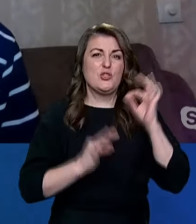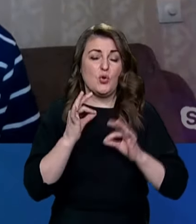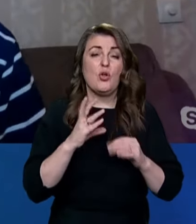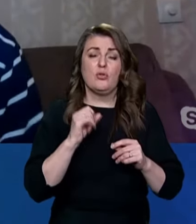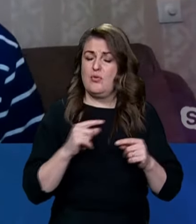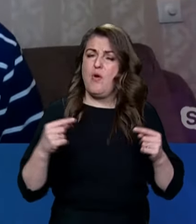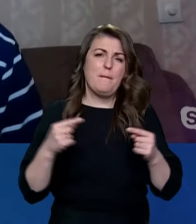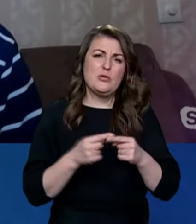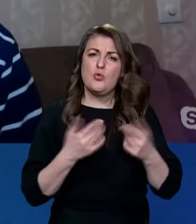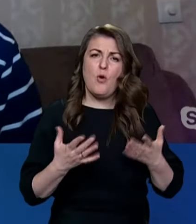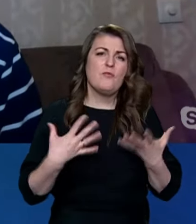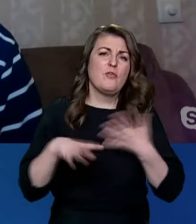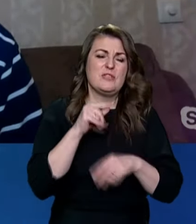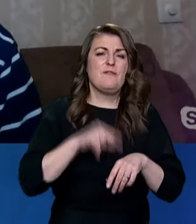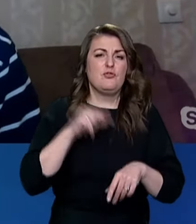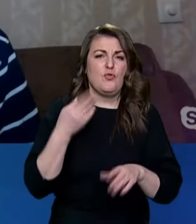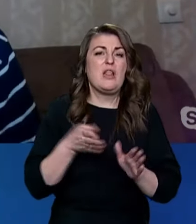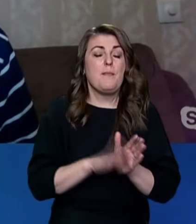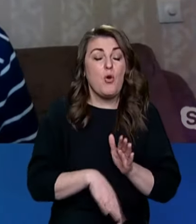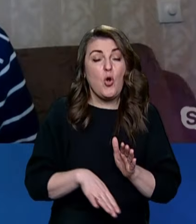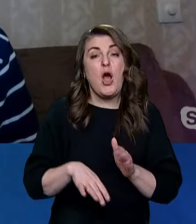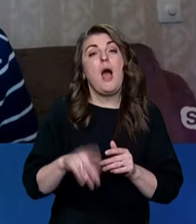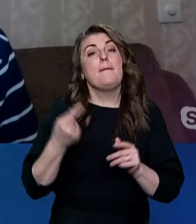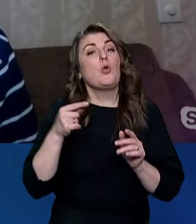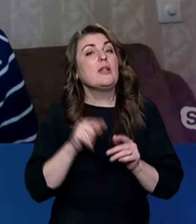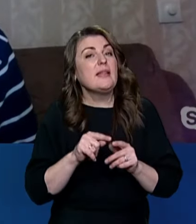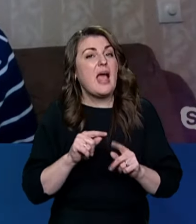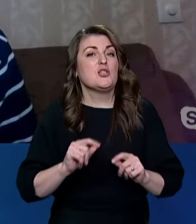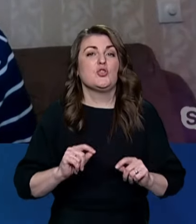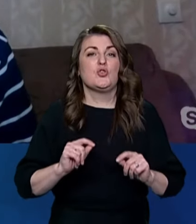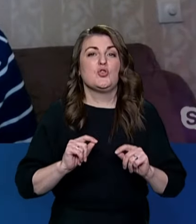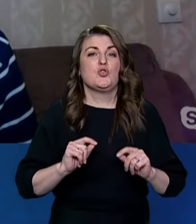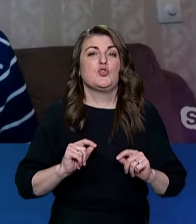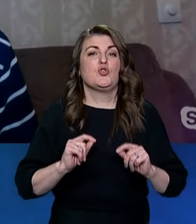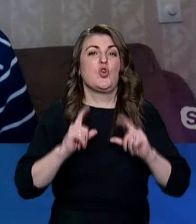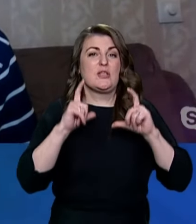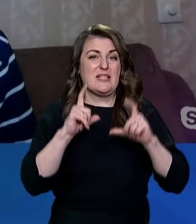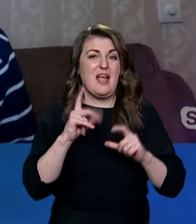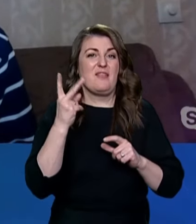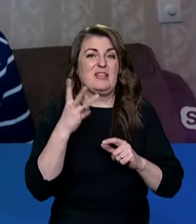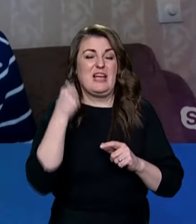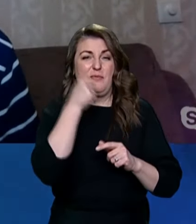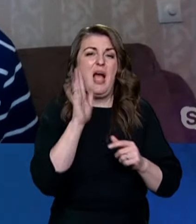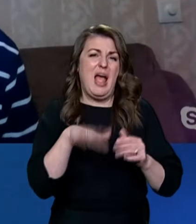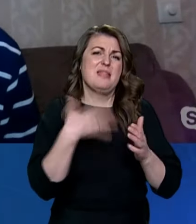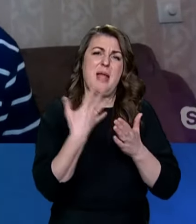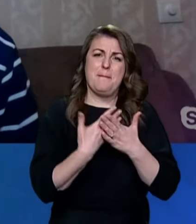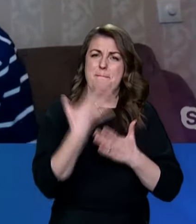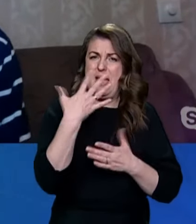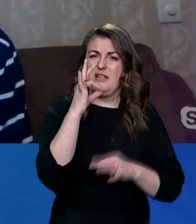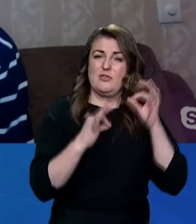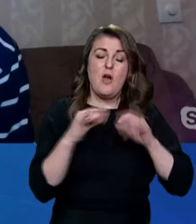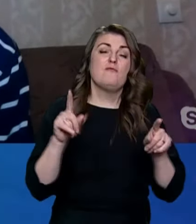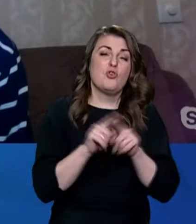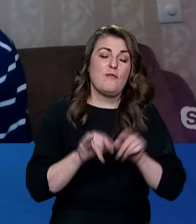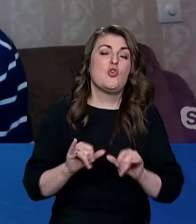то, безумовно, всі відчували погіршення. Проте зростання в 23-му році, хай там на 5%, але все